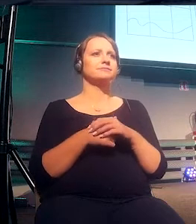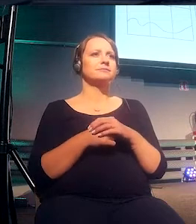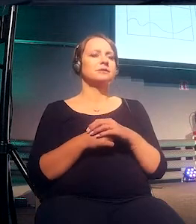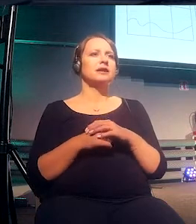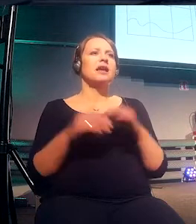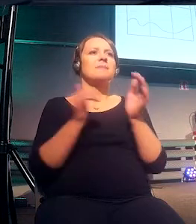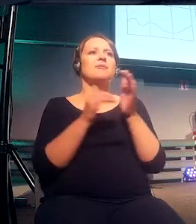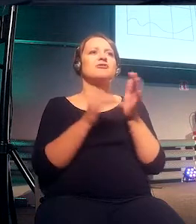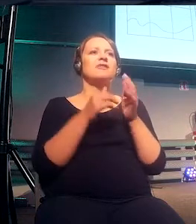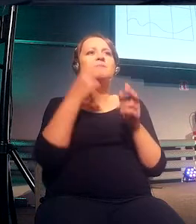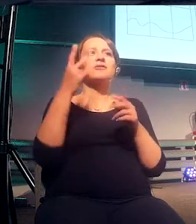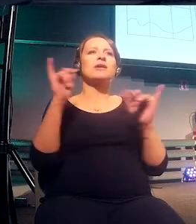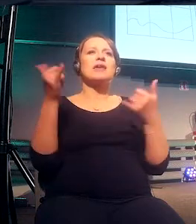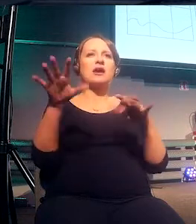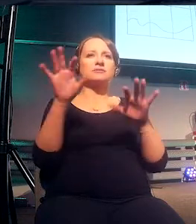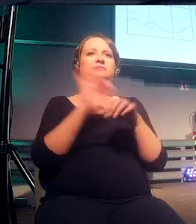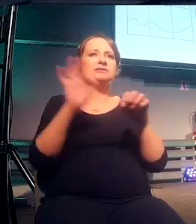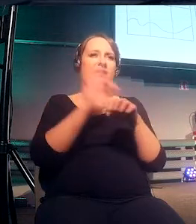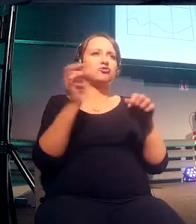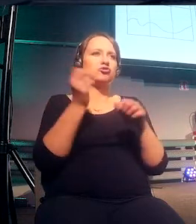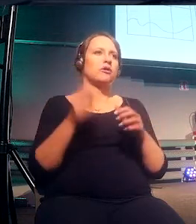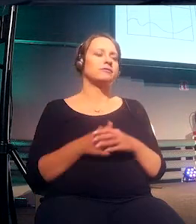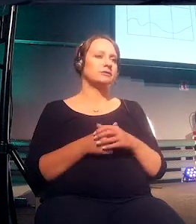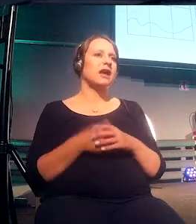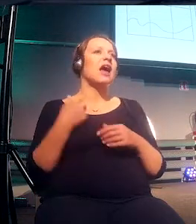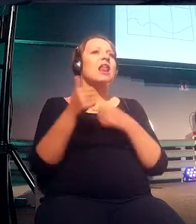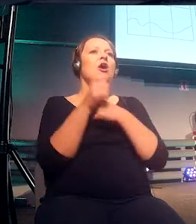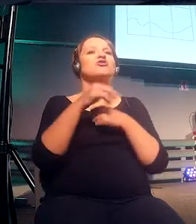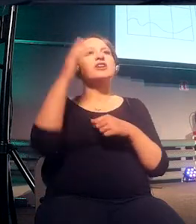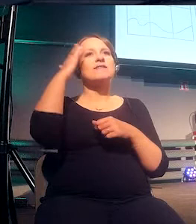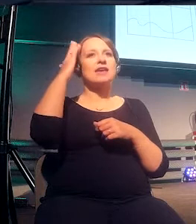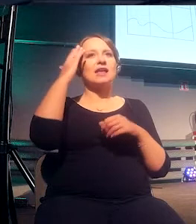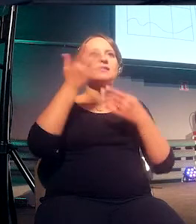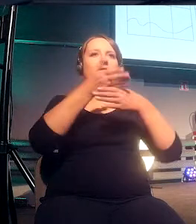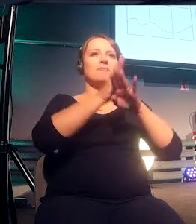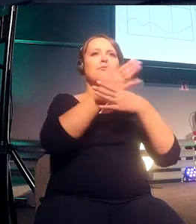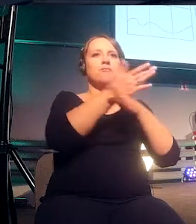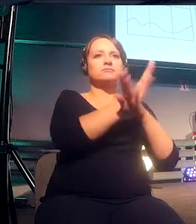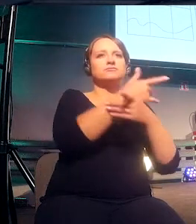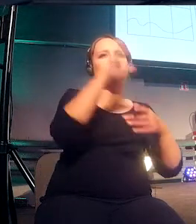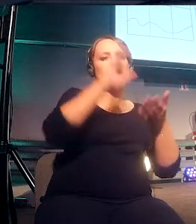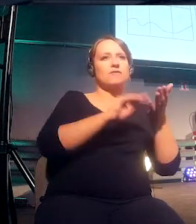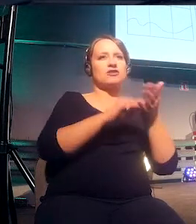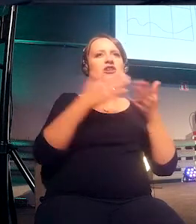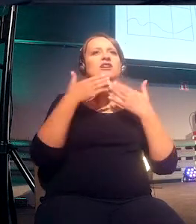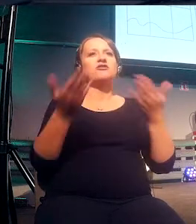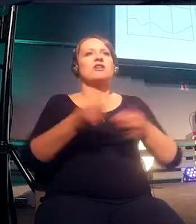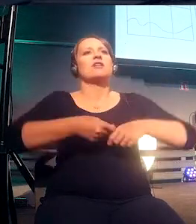postrzegają design użytkownicy. Ale dzielenie się tą wiedzą poprzez jakby doświadczenie z drugiej ręki